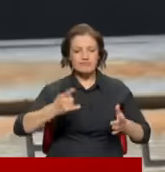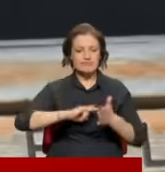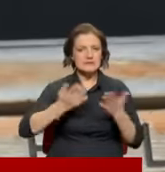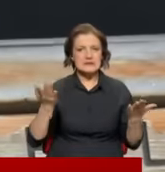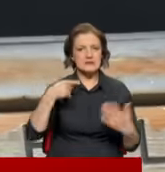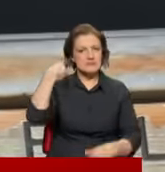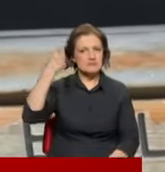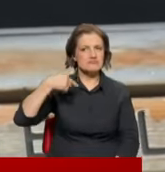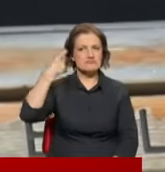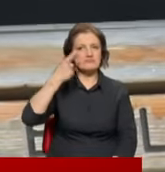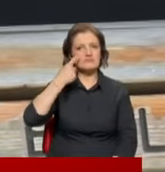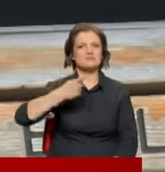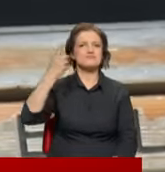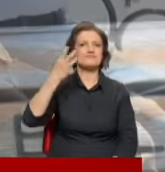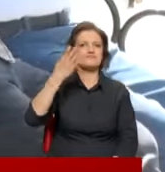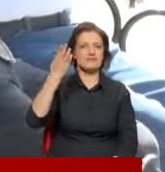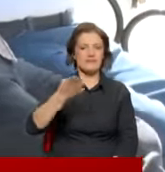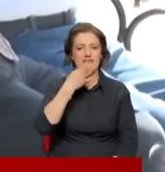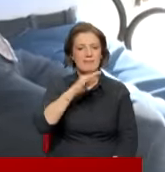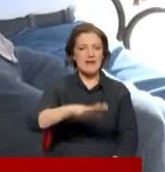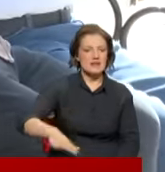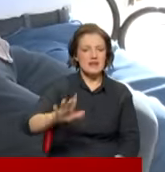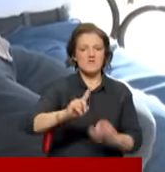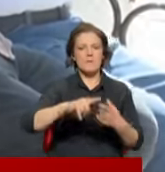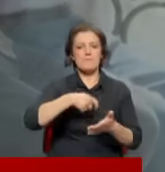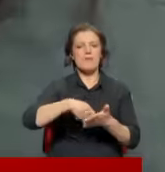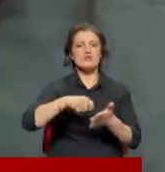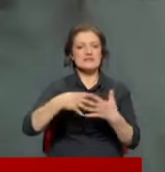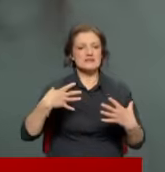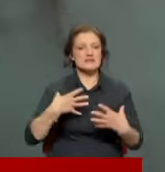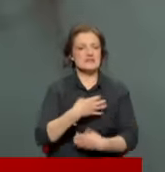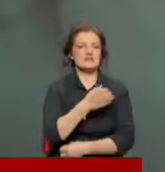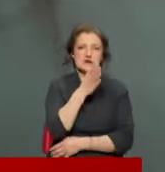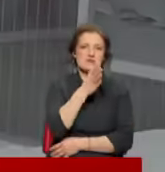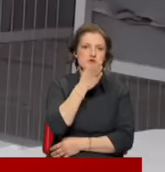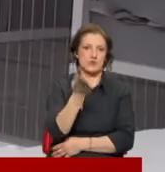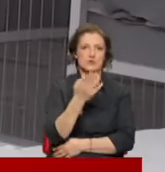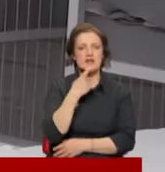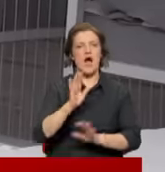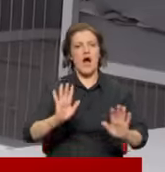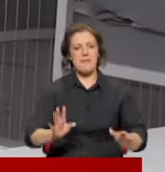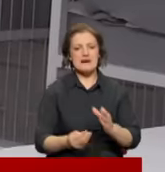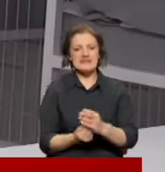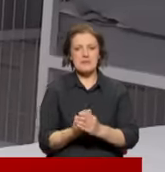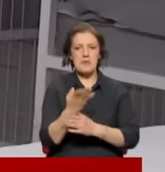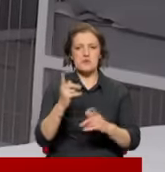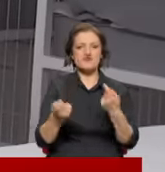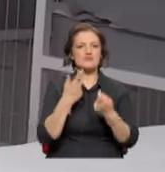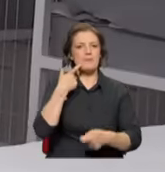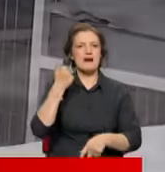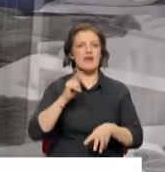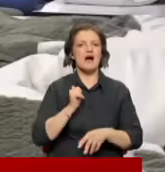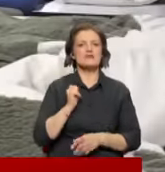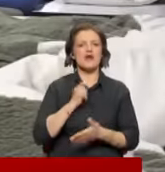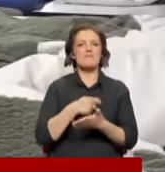kara düşünürken Cumhurbaşkanı Erdoğan emekliler ve ücretlilerin sıkıntılarını biliyoruz dedi. Ama sabahında Çalışma Bakanı